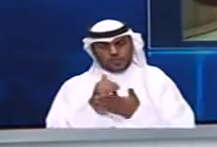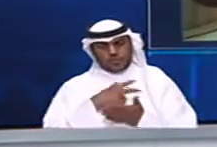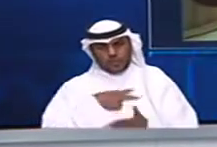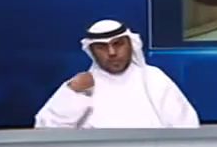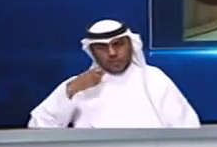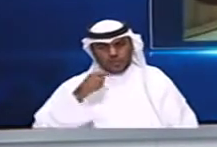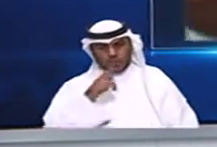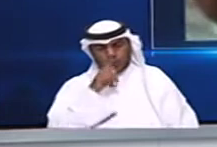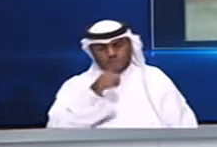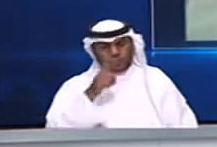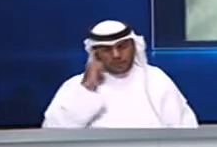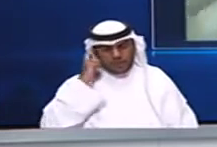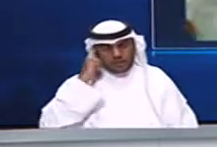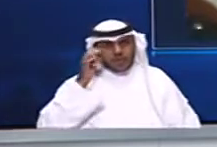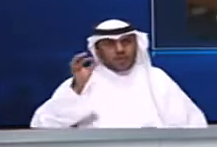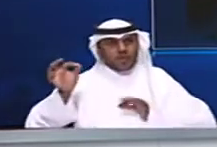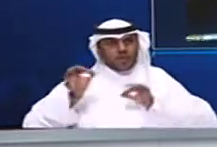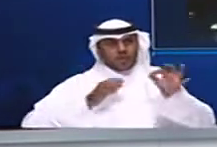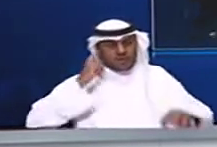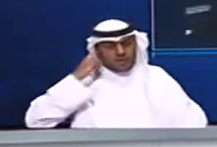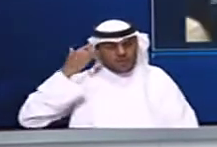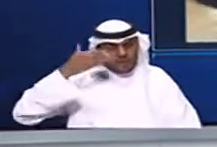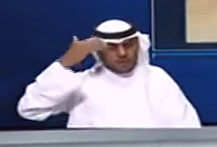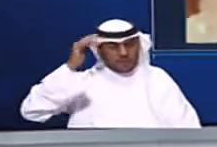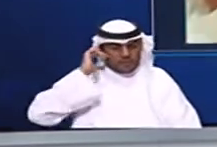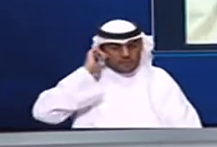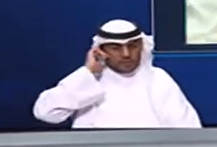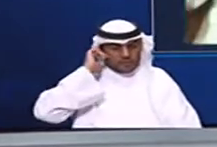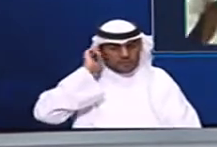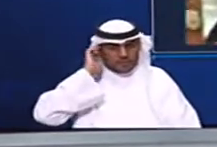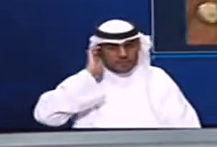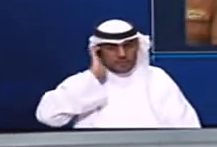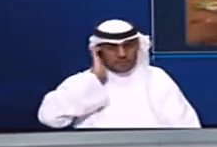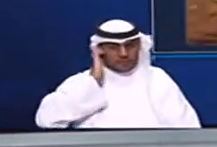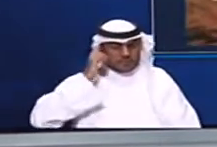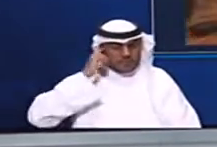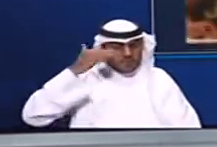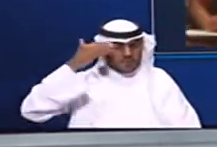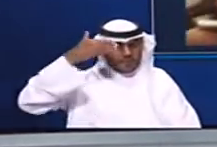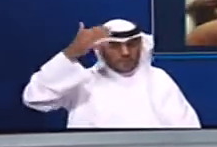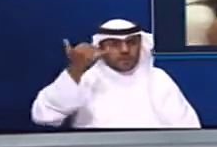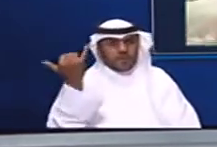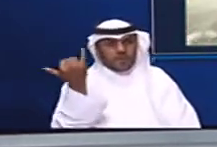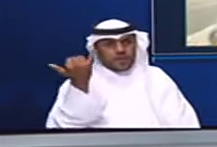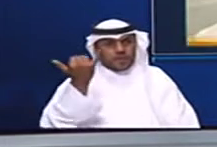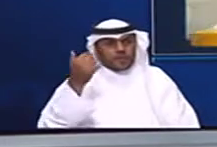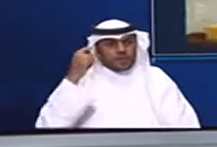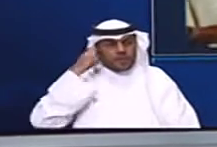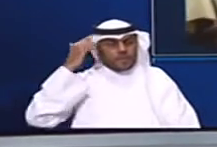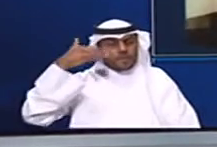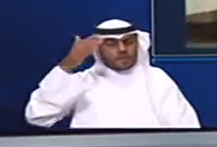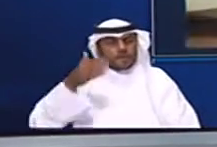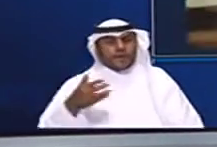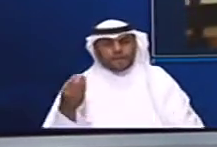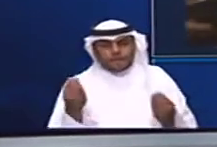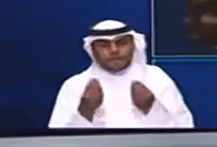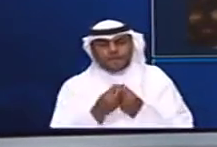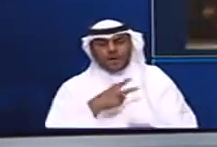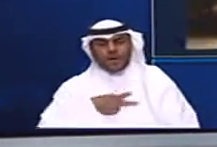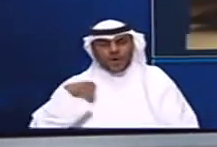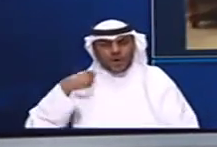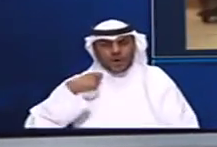2020-2025 ستشهد نقلة تنموية نوعية مقارنة بالخطة الإنمائية الأولى. جاء ذلك في كلمة للوزيرة